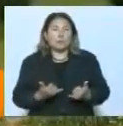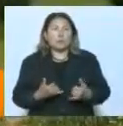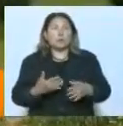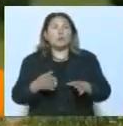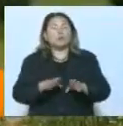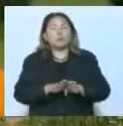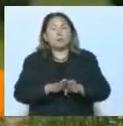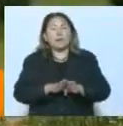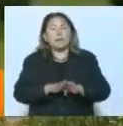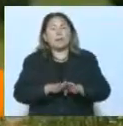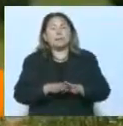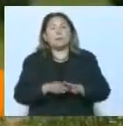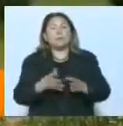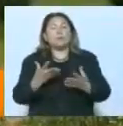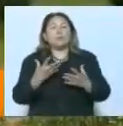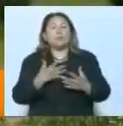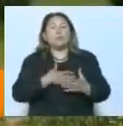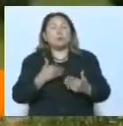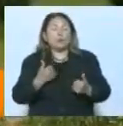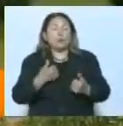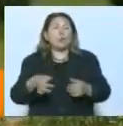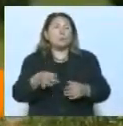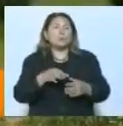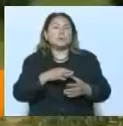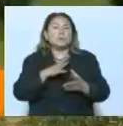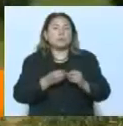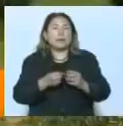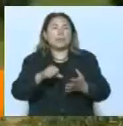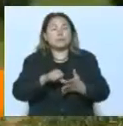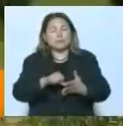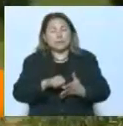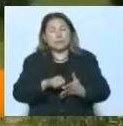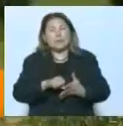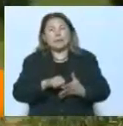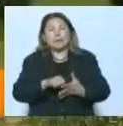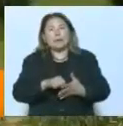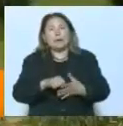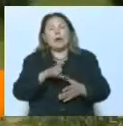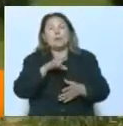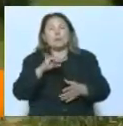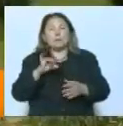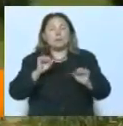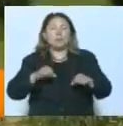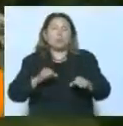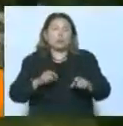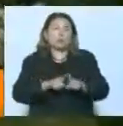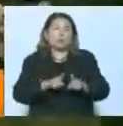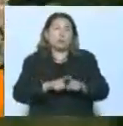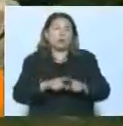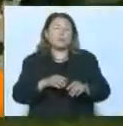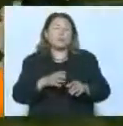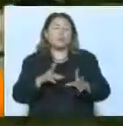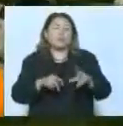Және сәйкесінше бүгінгі күні менің ойымша біздің облыстың осыған қатысы облыс жастарының әлеуеті де мүмкіндігі де осыған толыққан